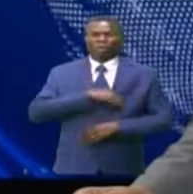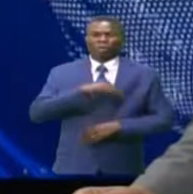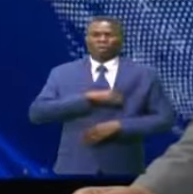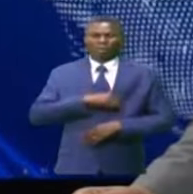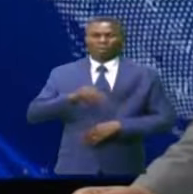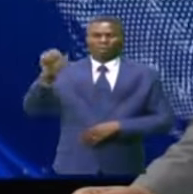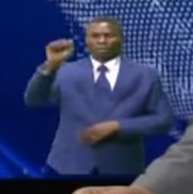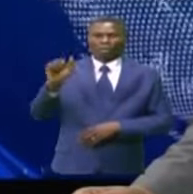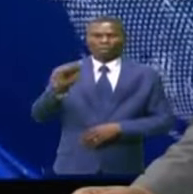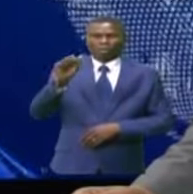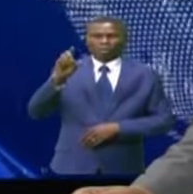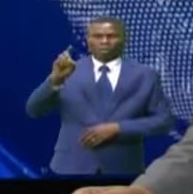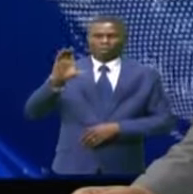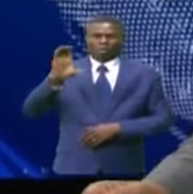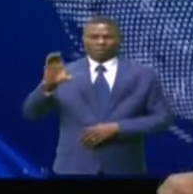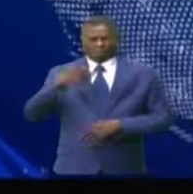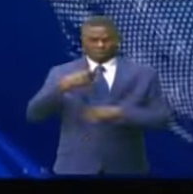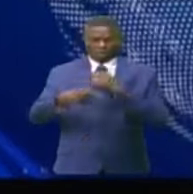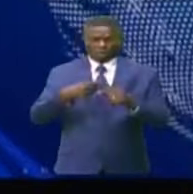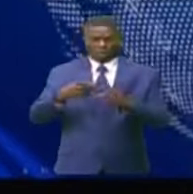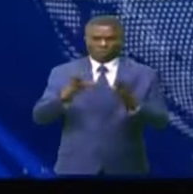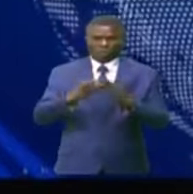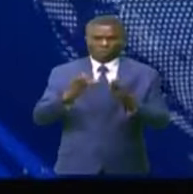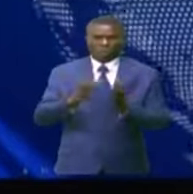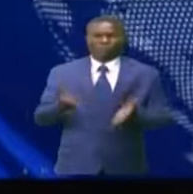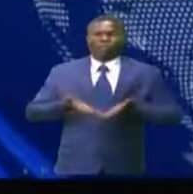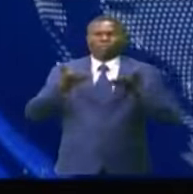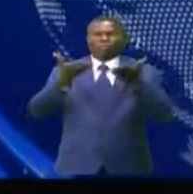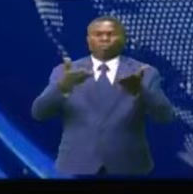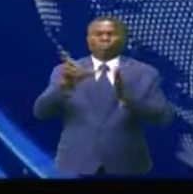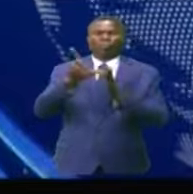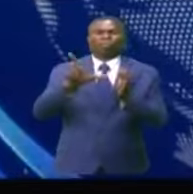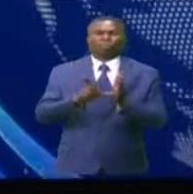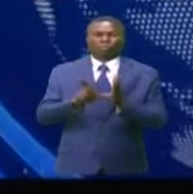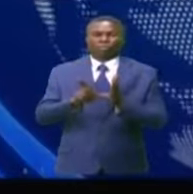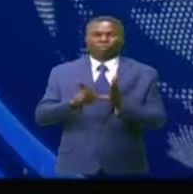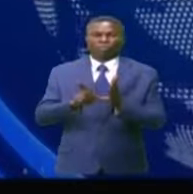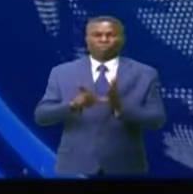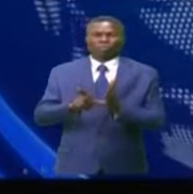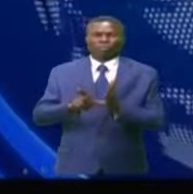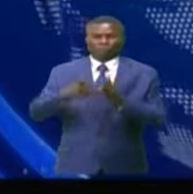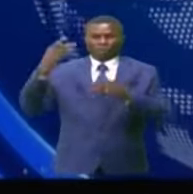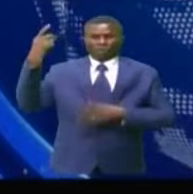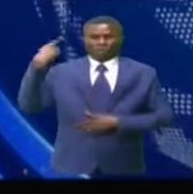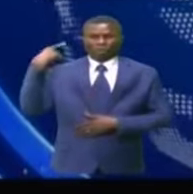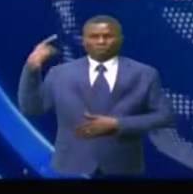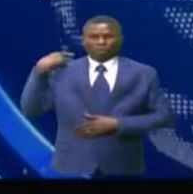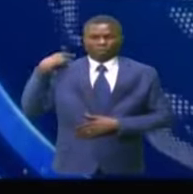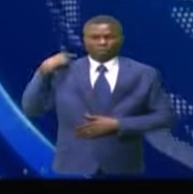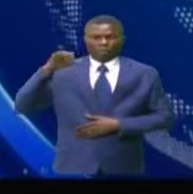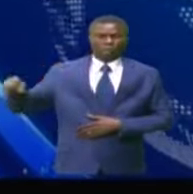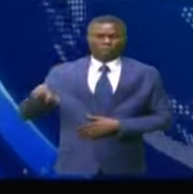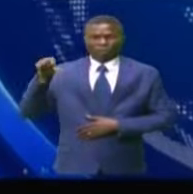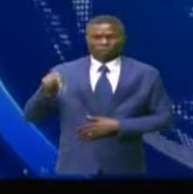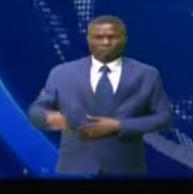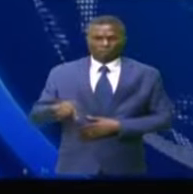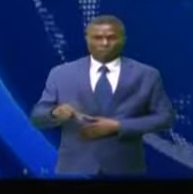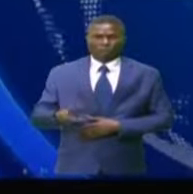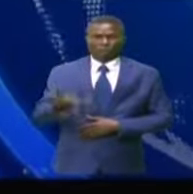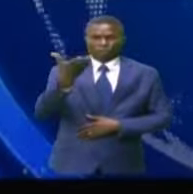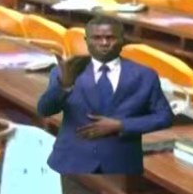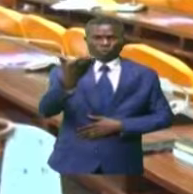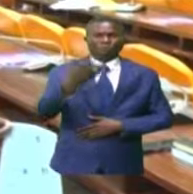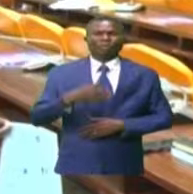la SADC. On commence avec ce rejet de la proposition de la loi de l'honorable député Jean-Jacques Mamba, Sylvie